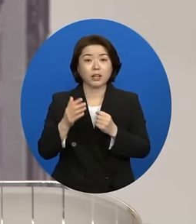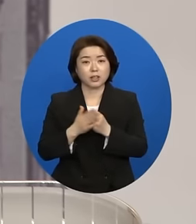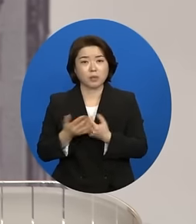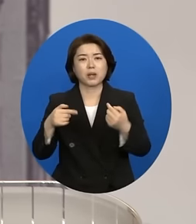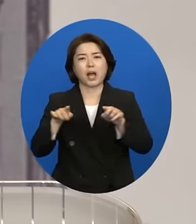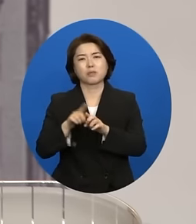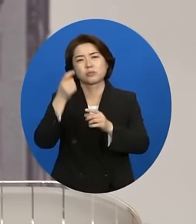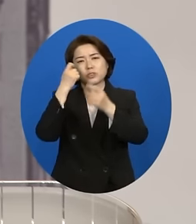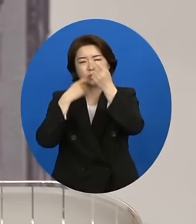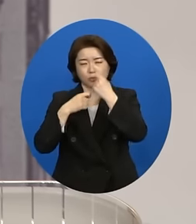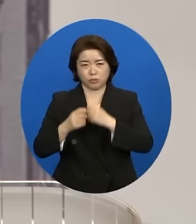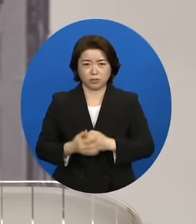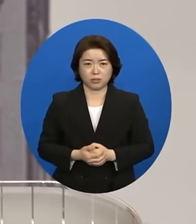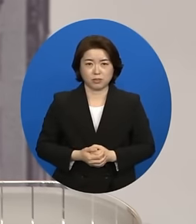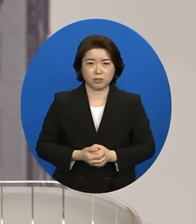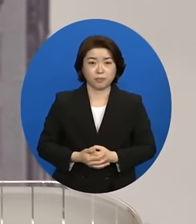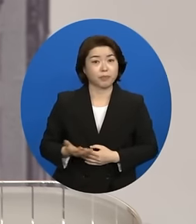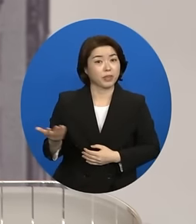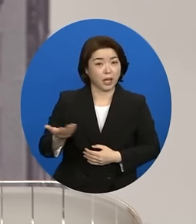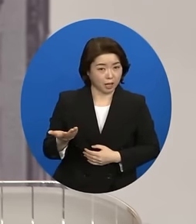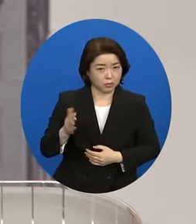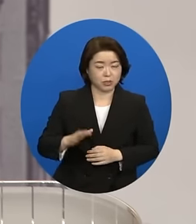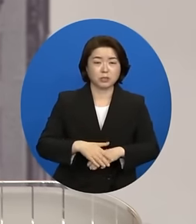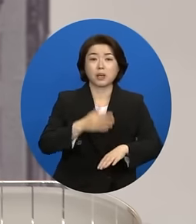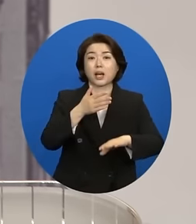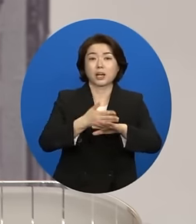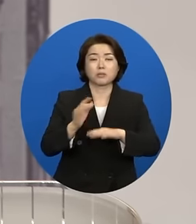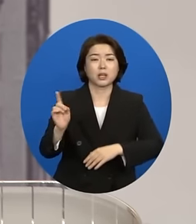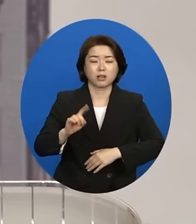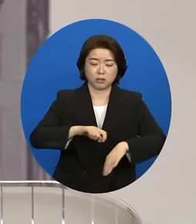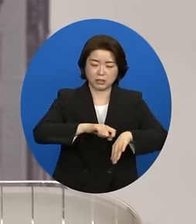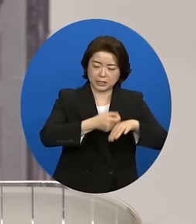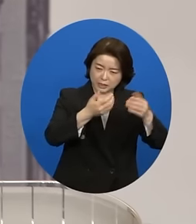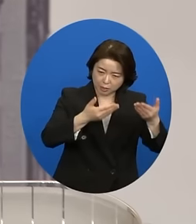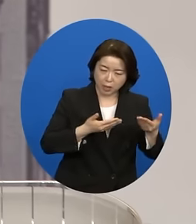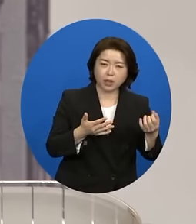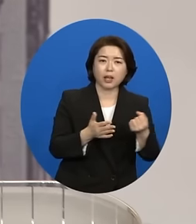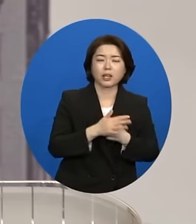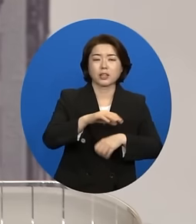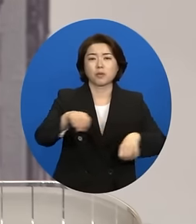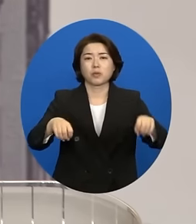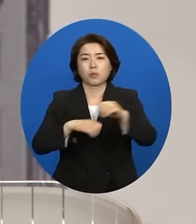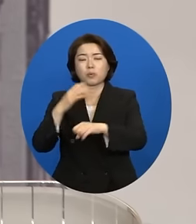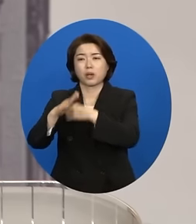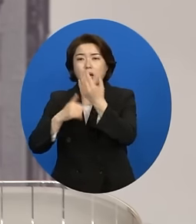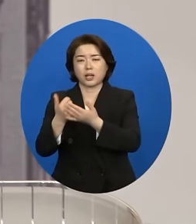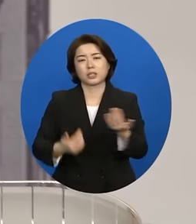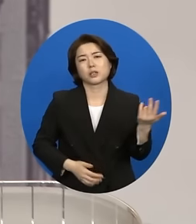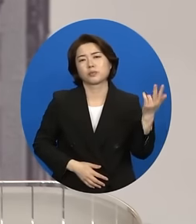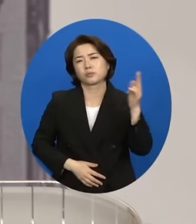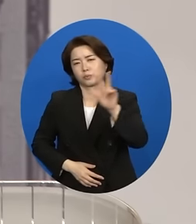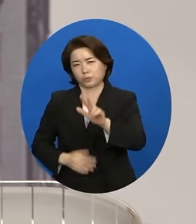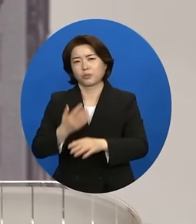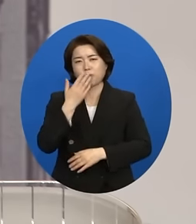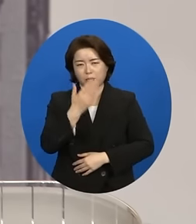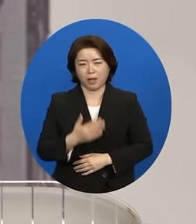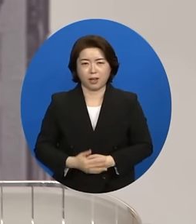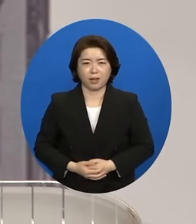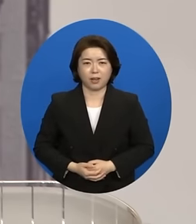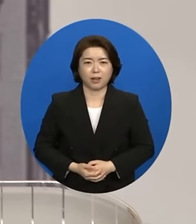너무나 아팠지만 감사한 것은 그가 징계를 받았기 때문에 오히려 하나님께 돌아오게 되었다라는